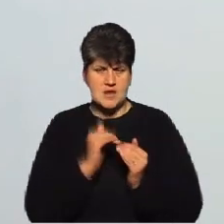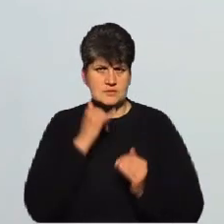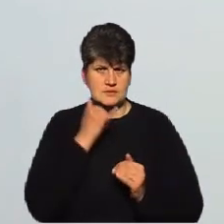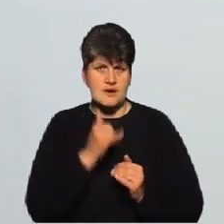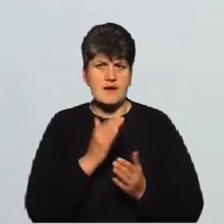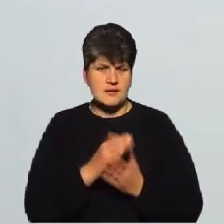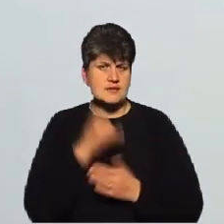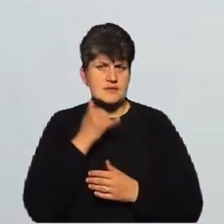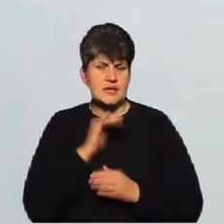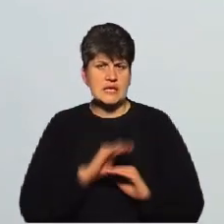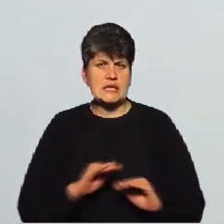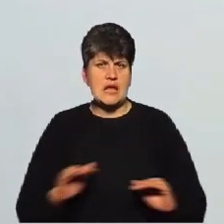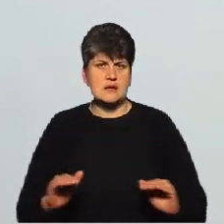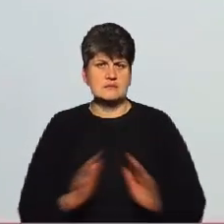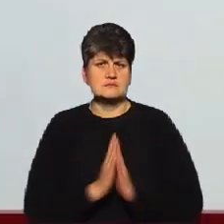благання про допомогу?